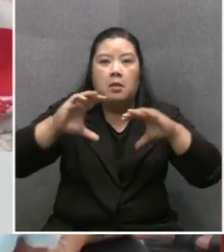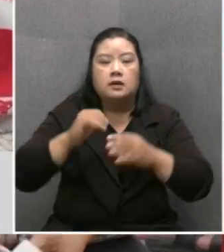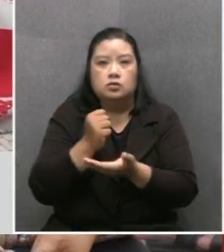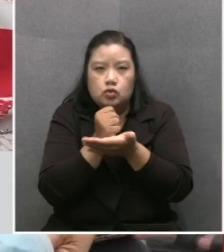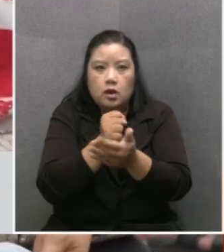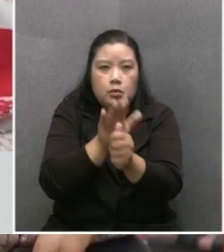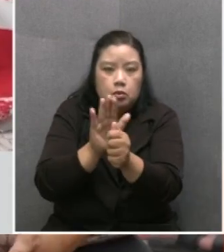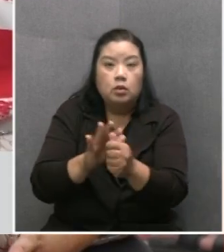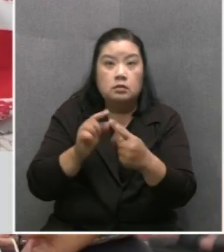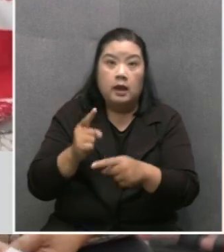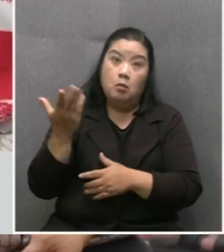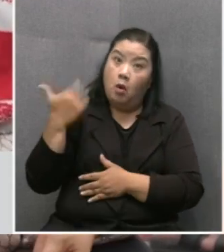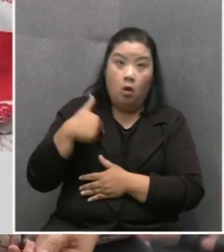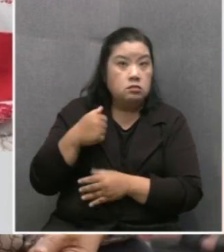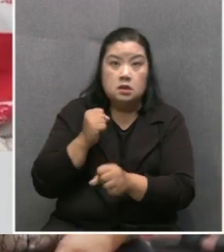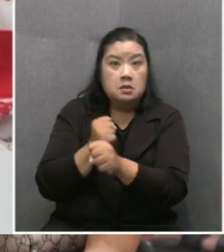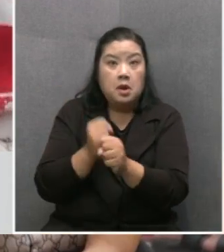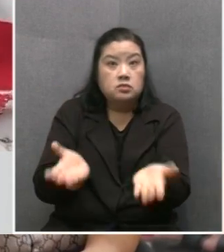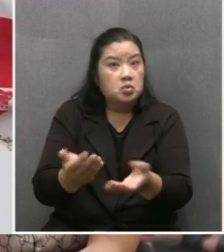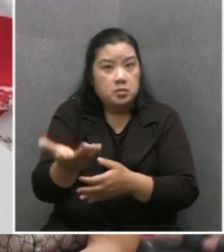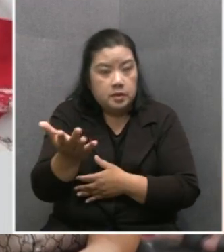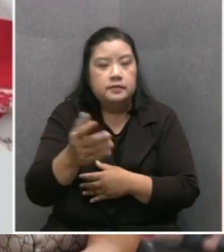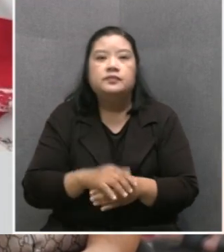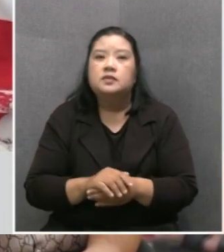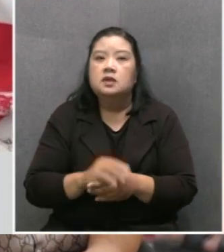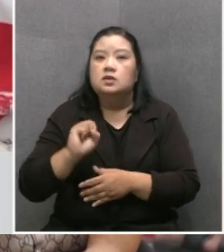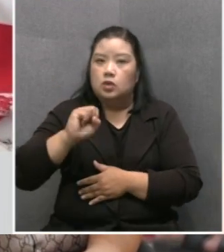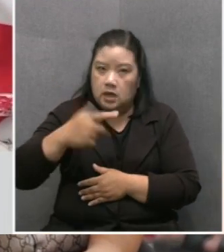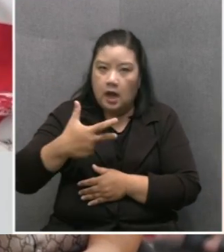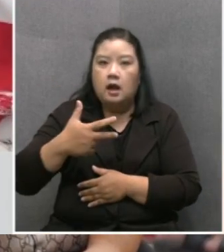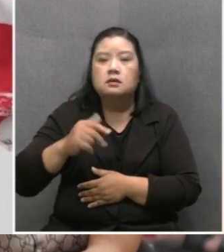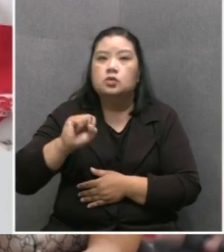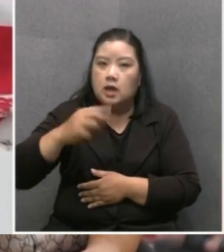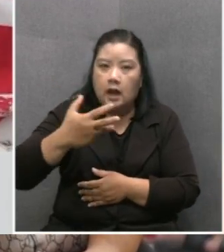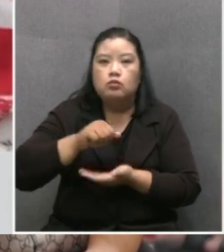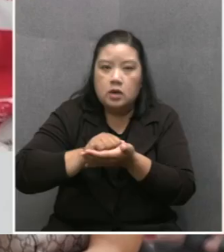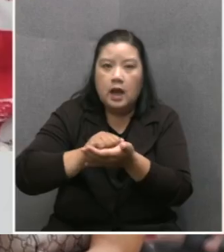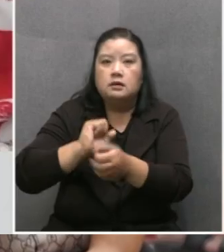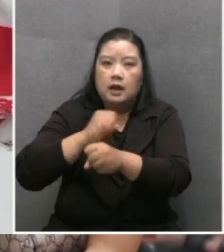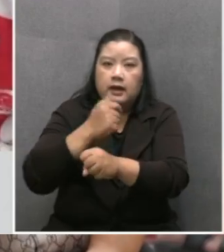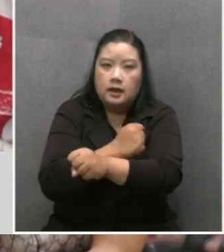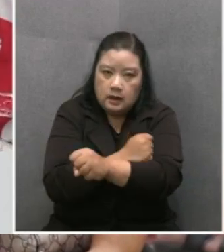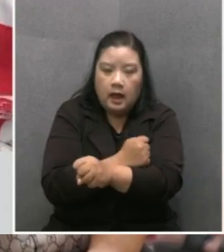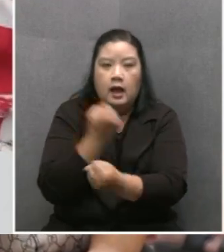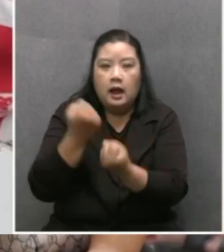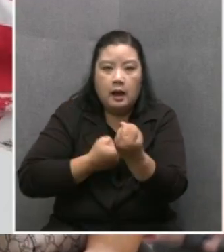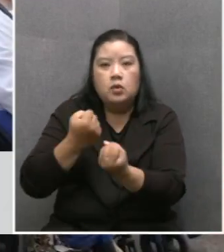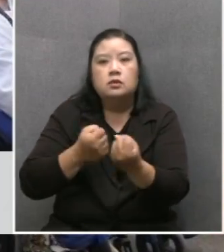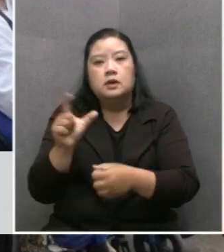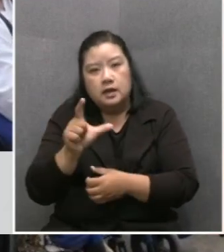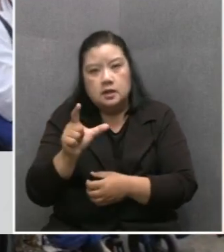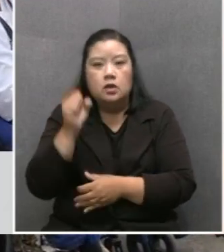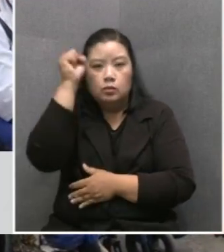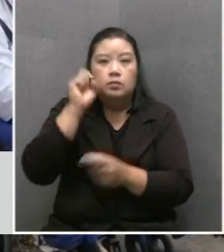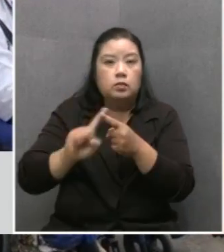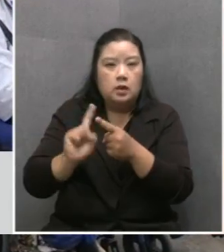าไม่ได้มีการผลักดันกันอย่างจริงจังโดยในส่วนของสวัสดิการของผู้มีอาชีพขับรถรับจ้างสาธารณะพรรคจะเสนอให้ตั้งสภาวิชาชีพ